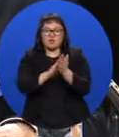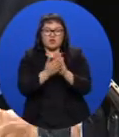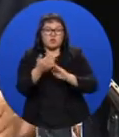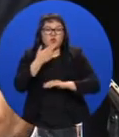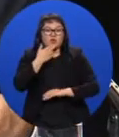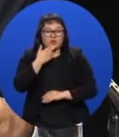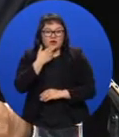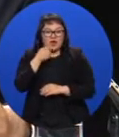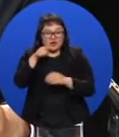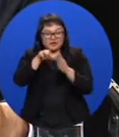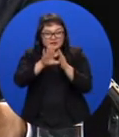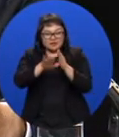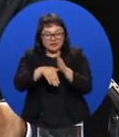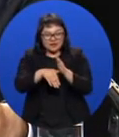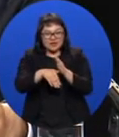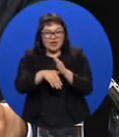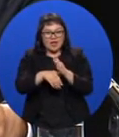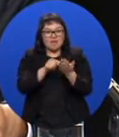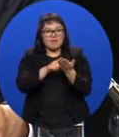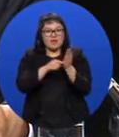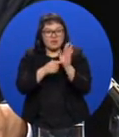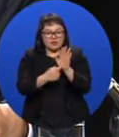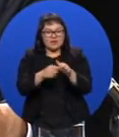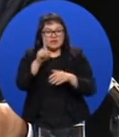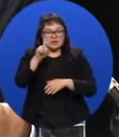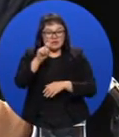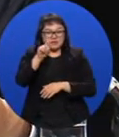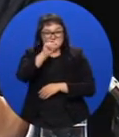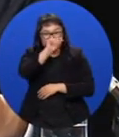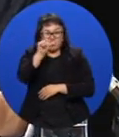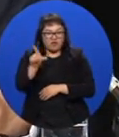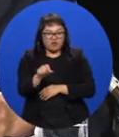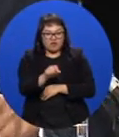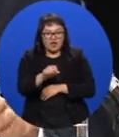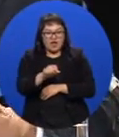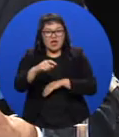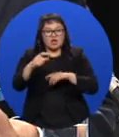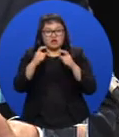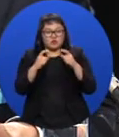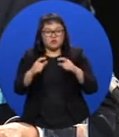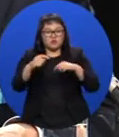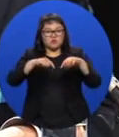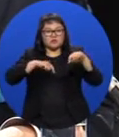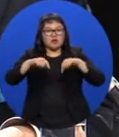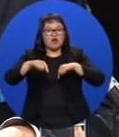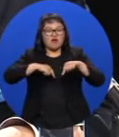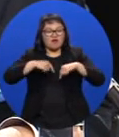그 당시에 발표된 11월에 발표된 이후에 도정질문을 통해서